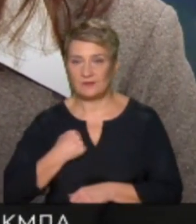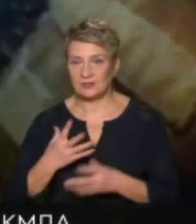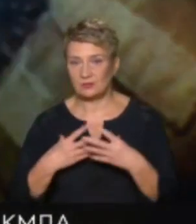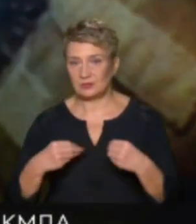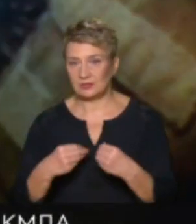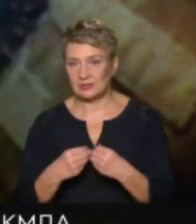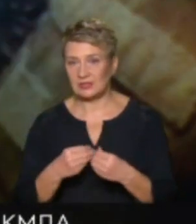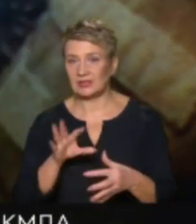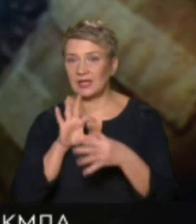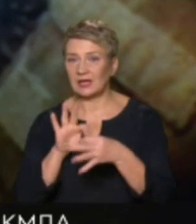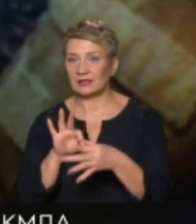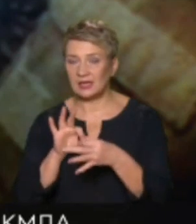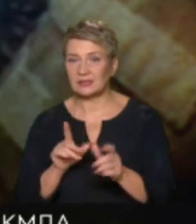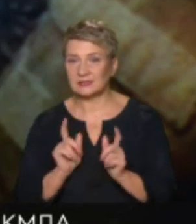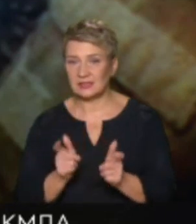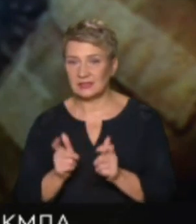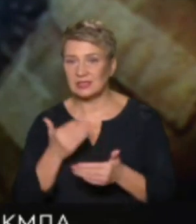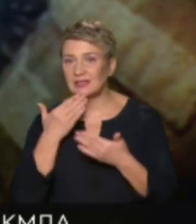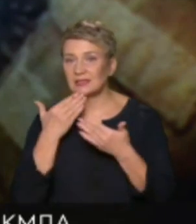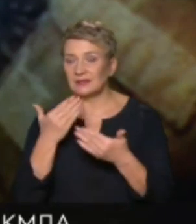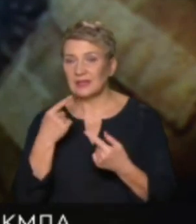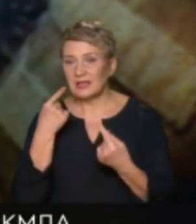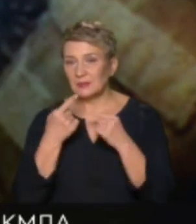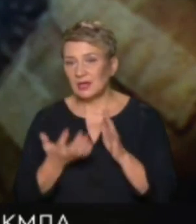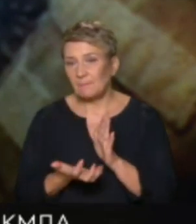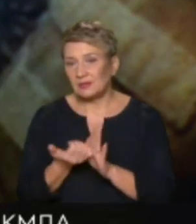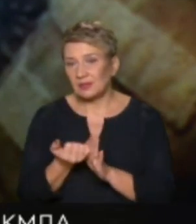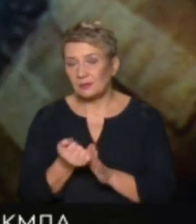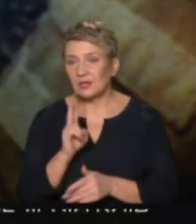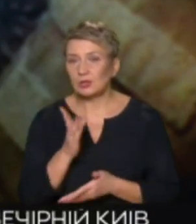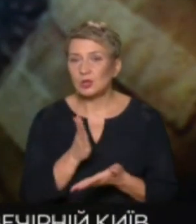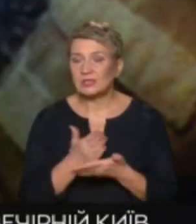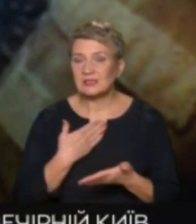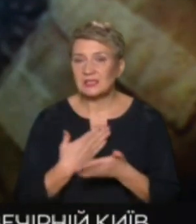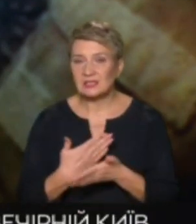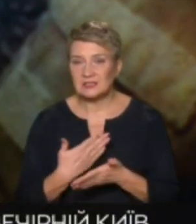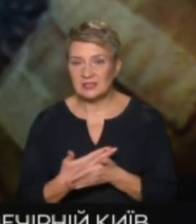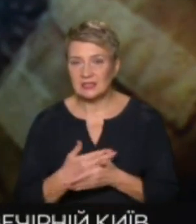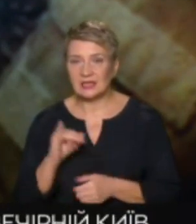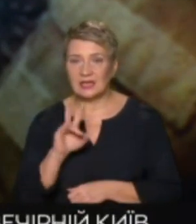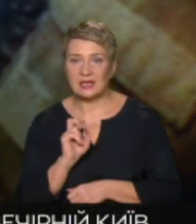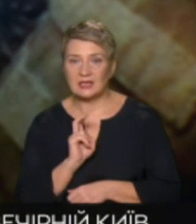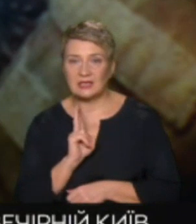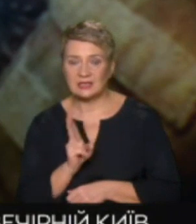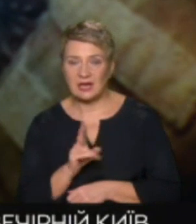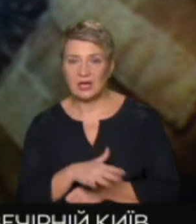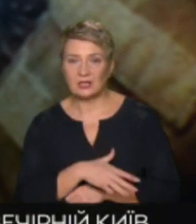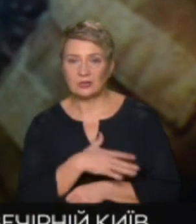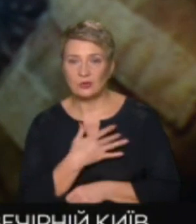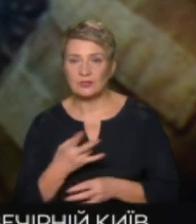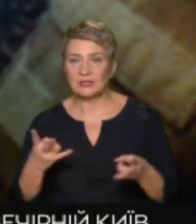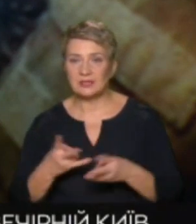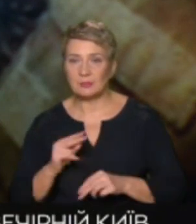на контакт, йдуть на звертаються за психологічною підтримкою? Хто є ініціатором цього? І як довго треба